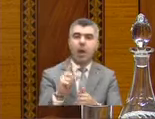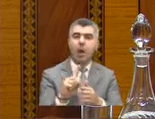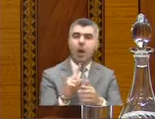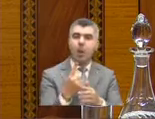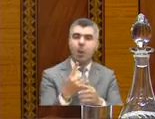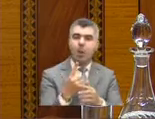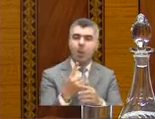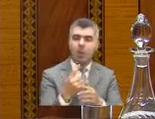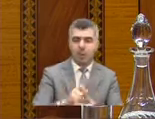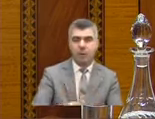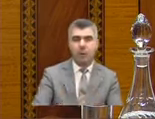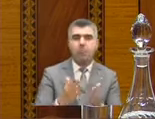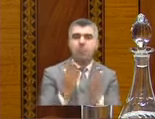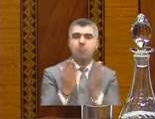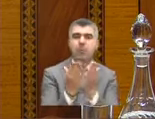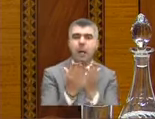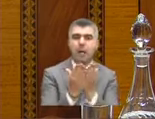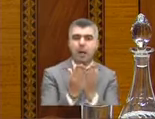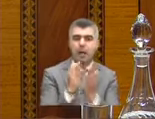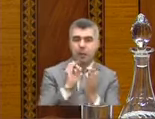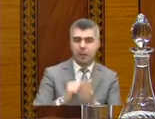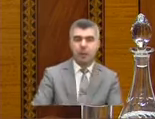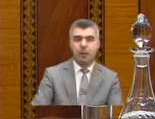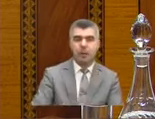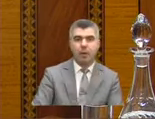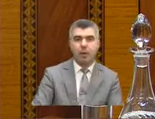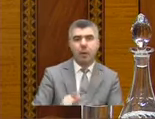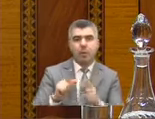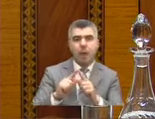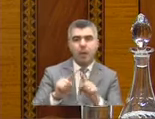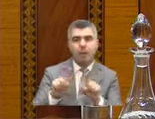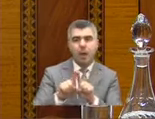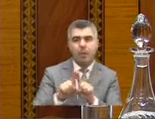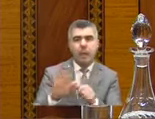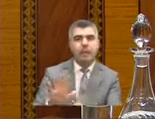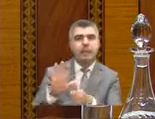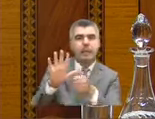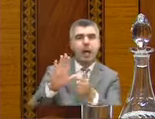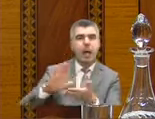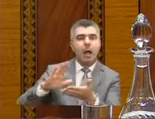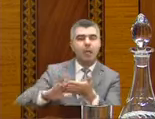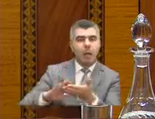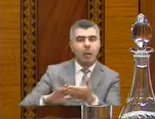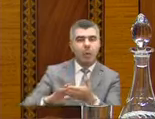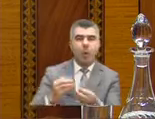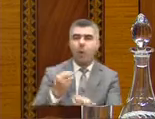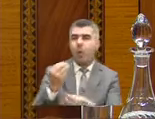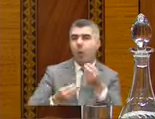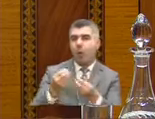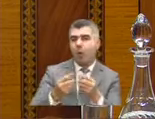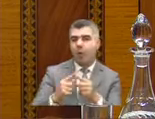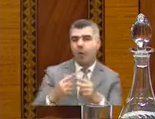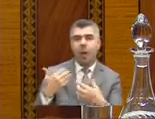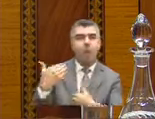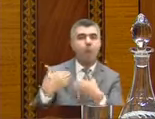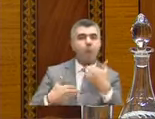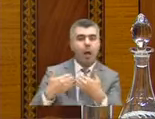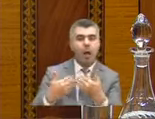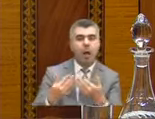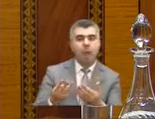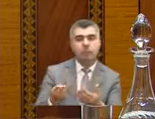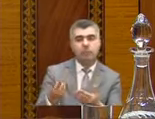الأوائل المتمدرسين أو دون 6 سنوات أو في وضعية إعاقة لعندهم 350